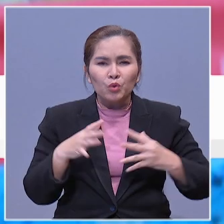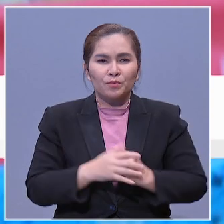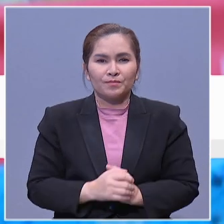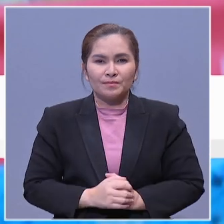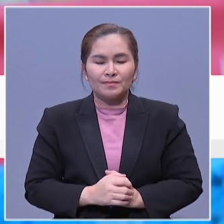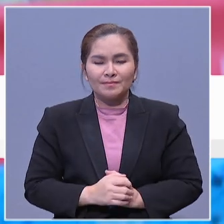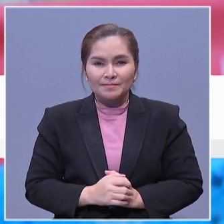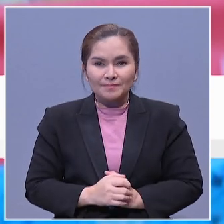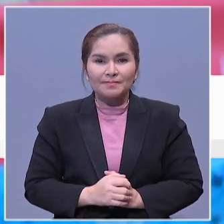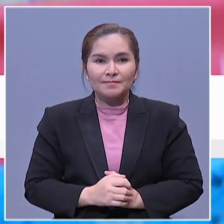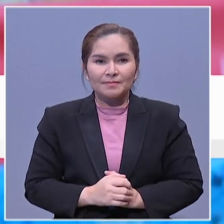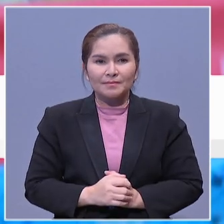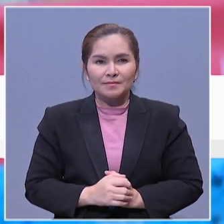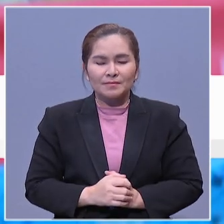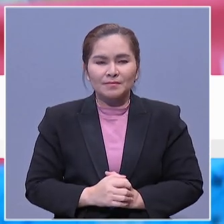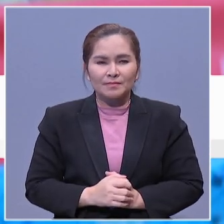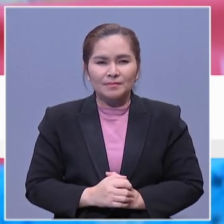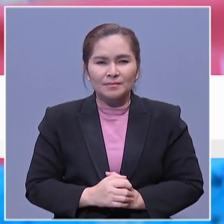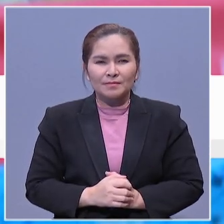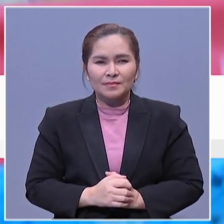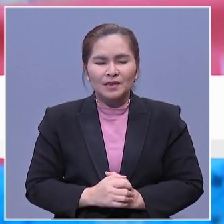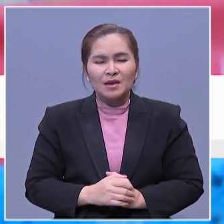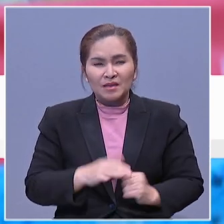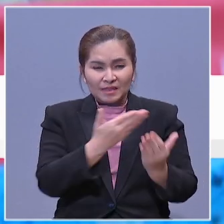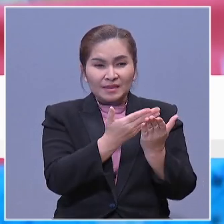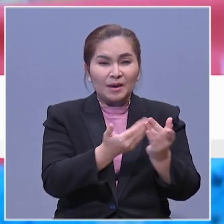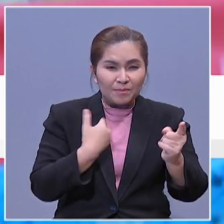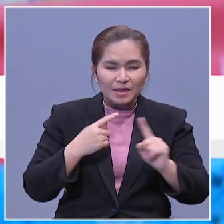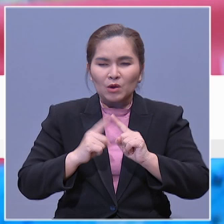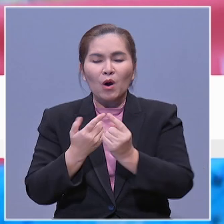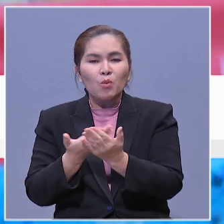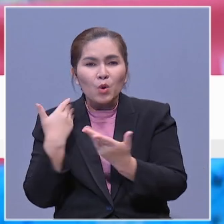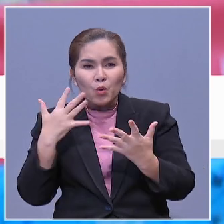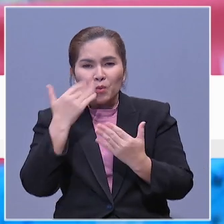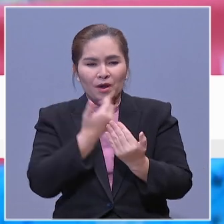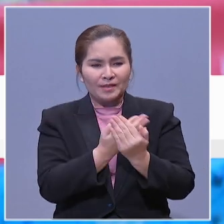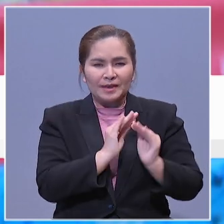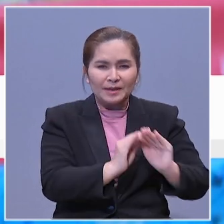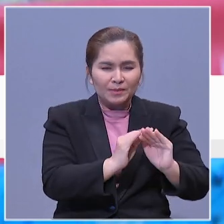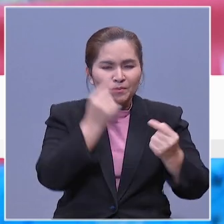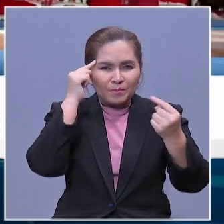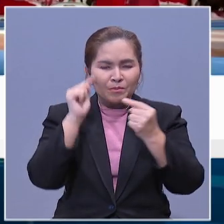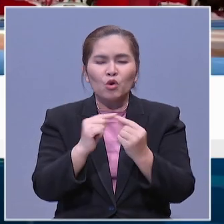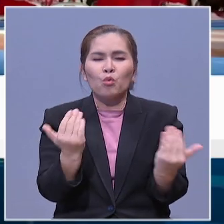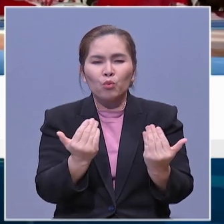ริงนะผมพูดน่ะ เงินเยอะก็คืออาจจะไม่รวยก็ได้ ใช่พี่เป็นเงินเก็บให้ลูกเรียนอะไรเงี้ย